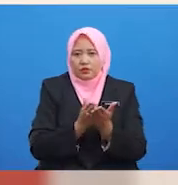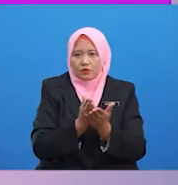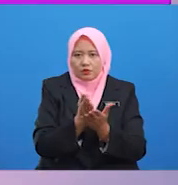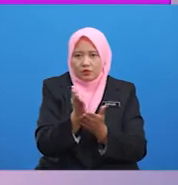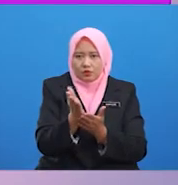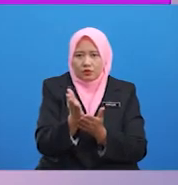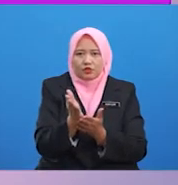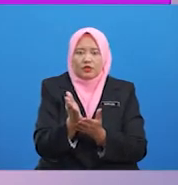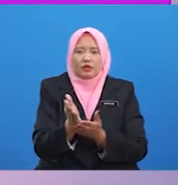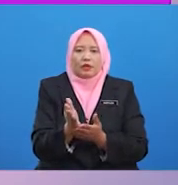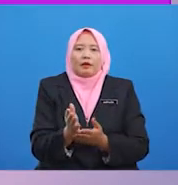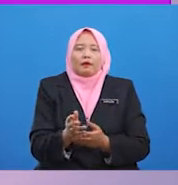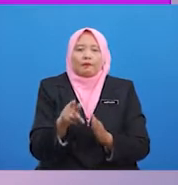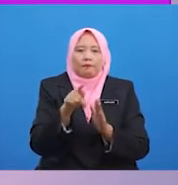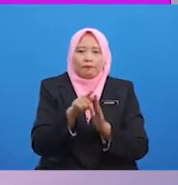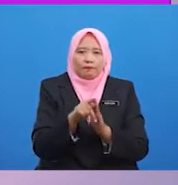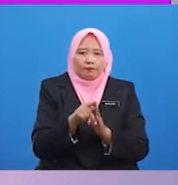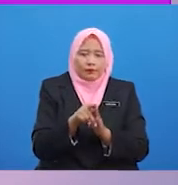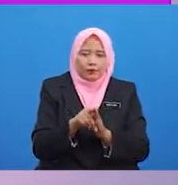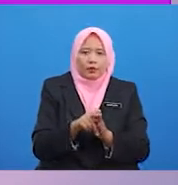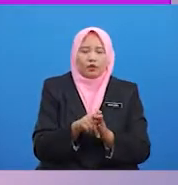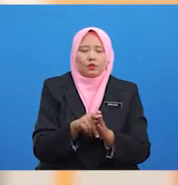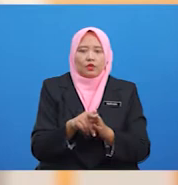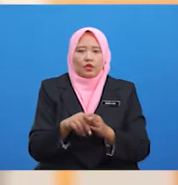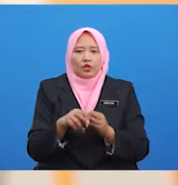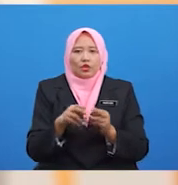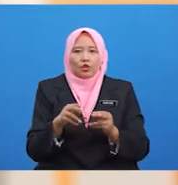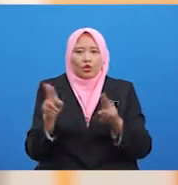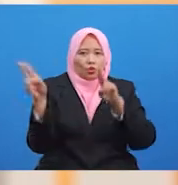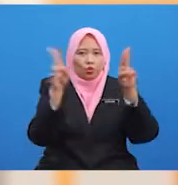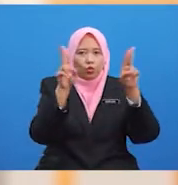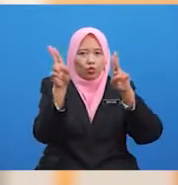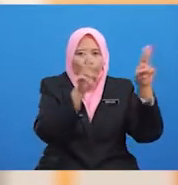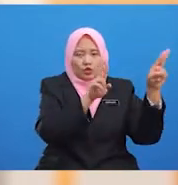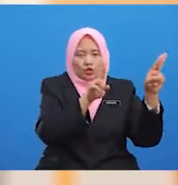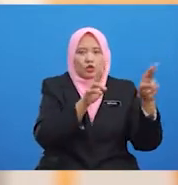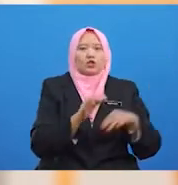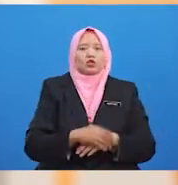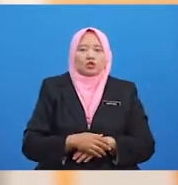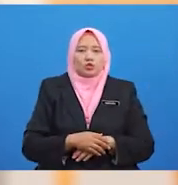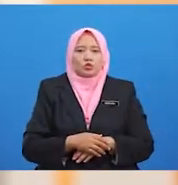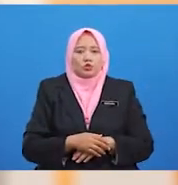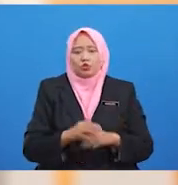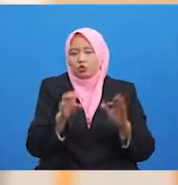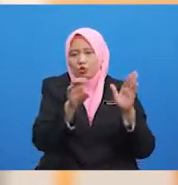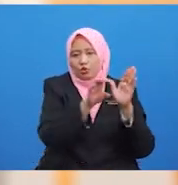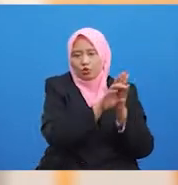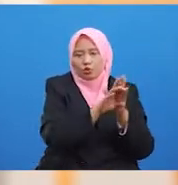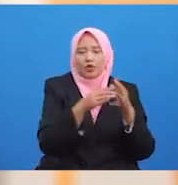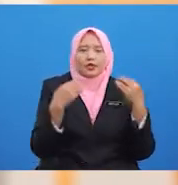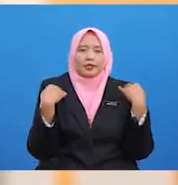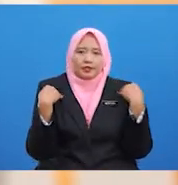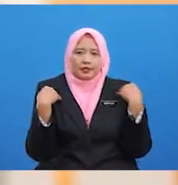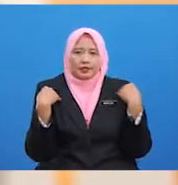seperti pengangkutan udara, pembinaan lapangan terbang antarabangsa seperti Lapangan